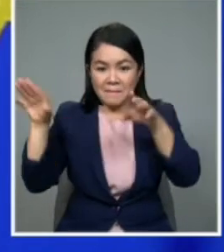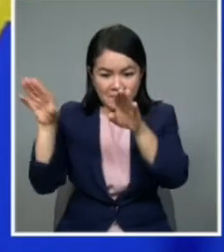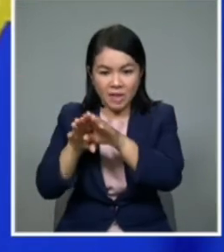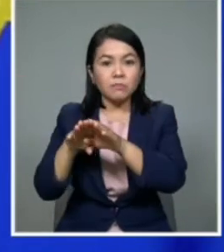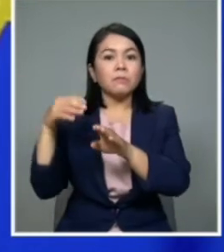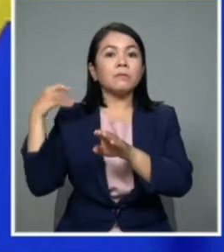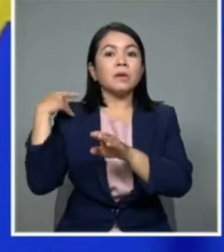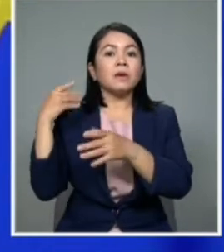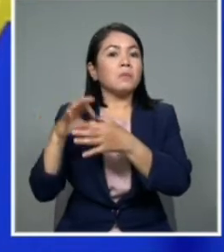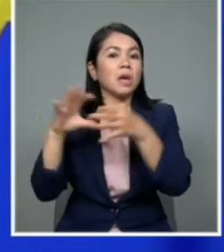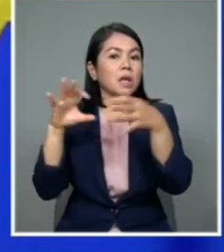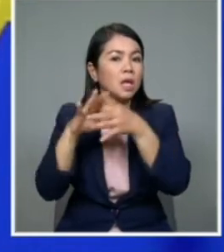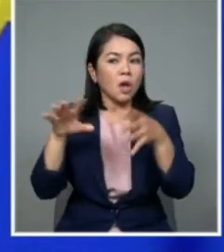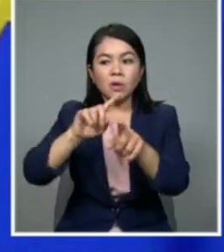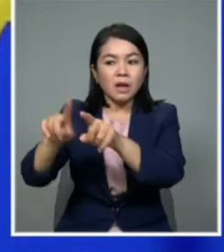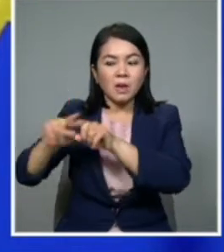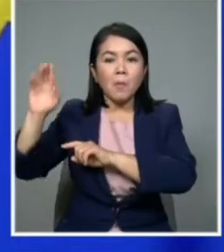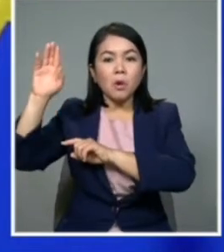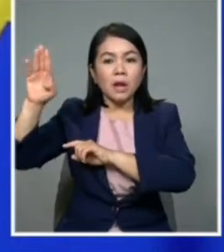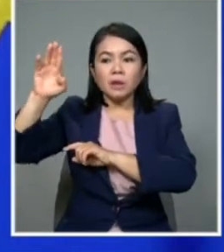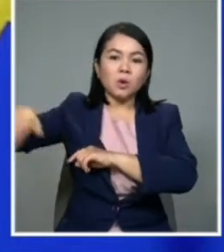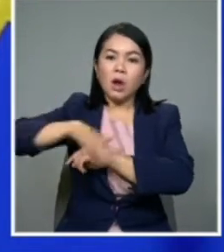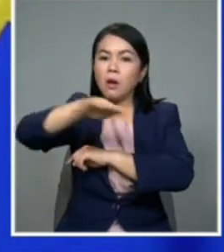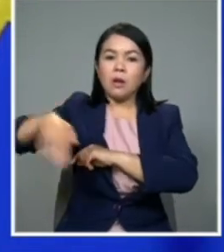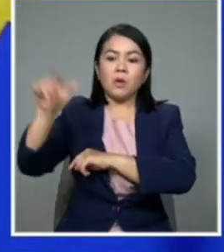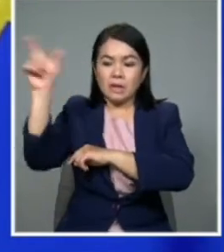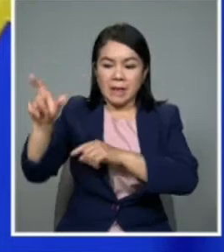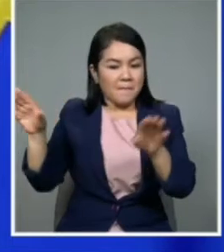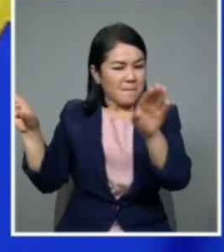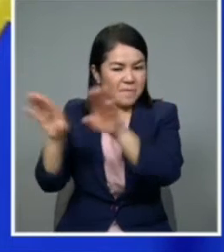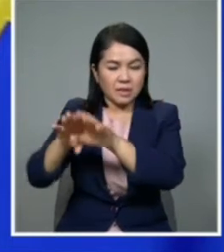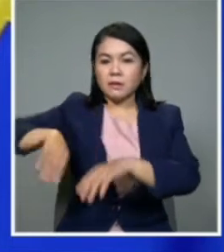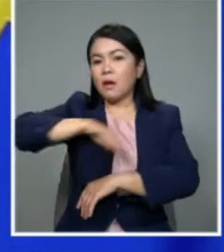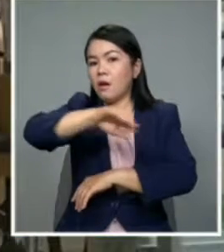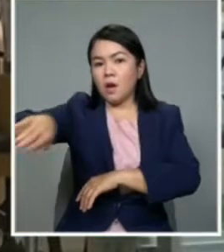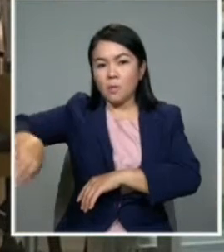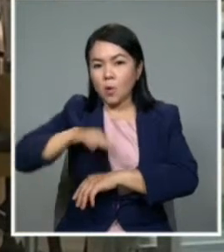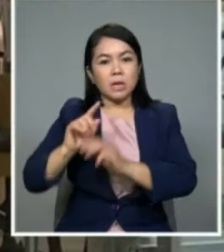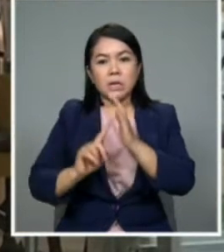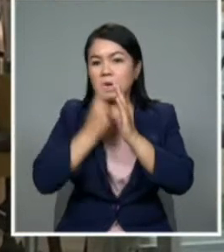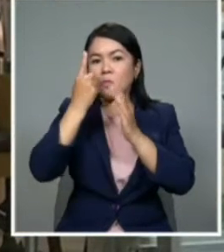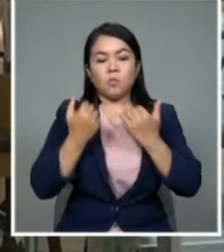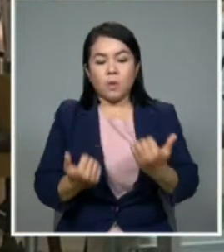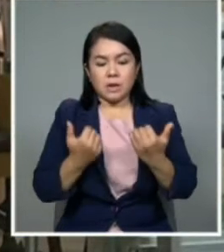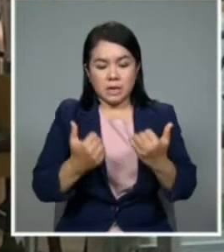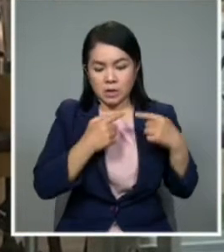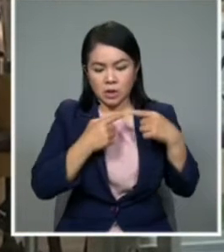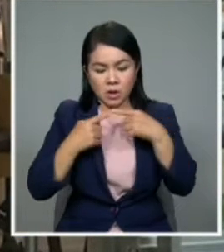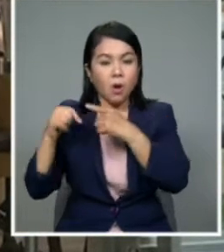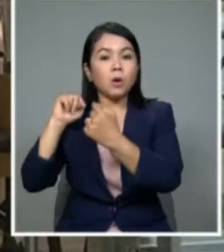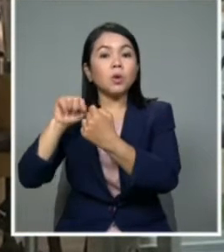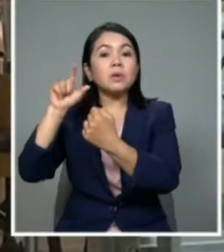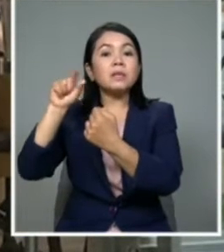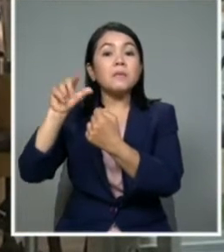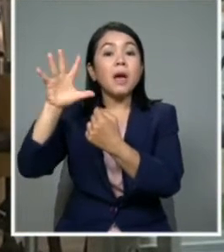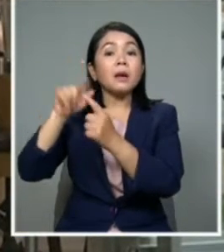ไปถึงส่วนงานที่ไม่จำเป็นภายในบริษัทต่างๆทั่วประเทศจะปิดทำการทั้งหมดมีผลตั้งแต่วันนี้ไปจนถึงวันที่25